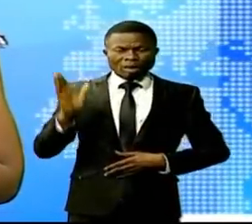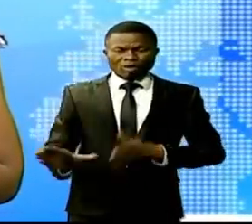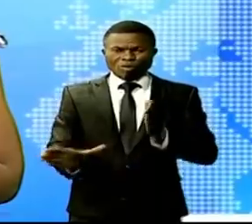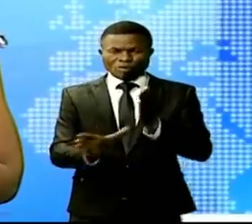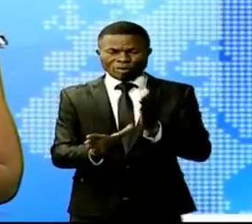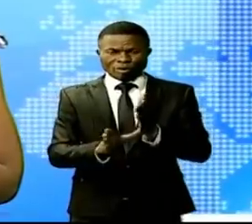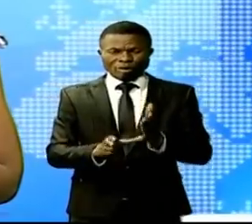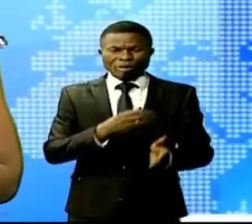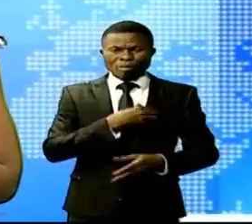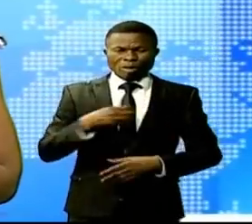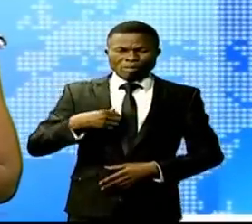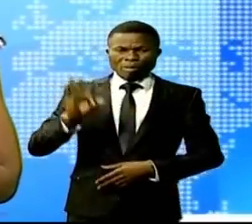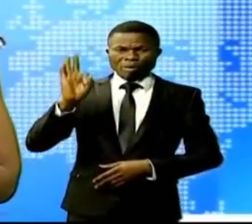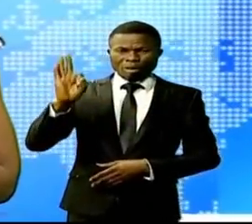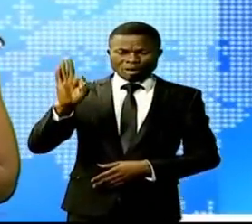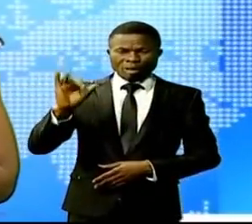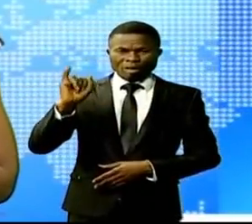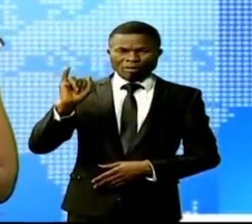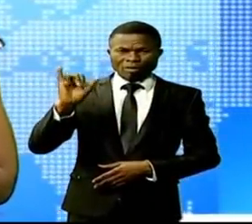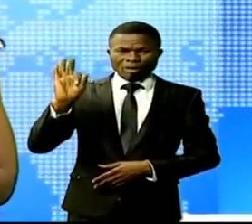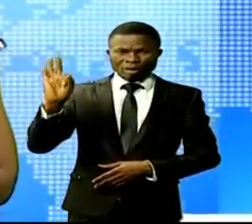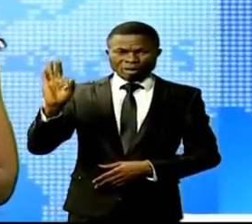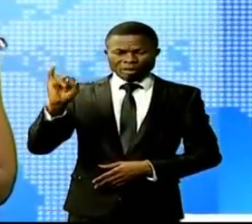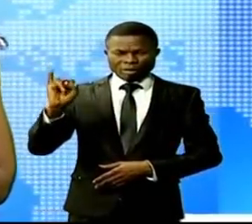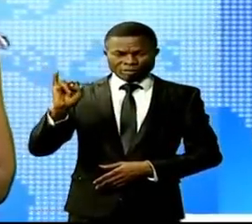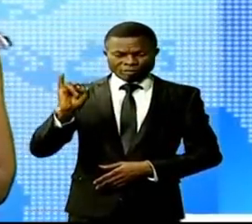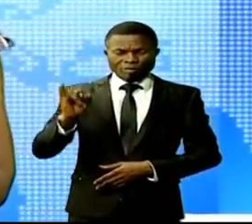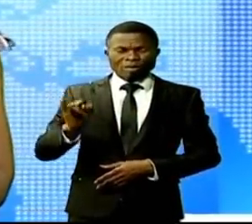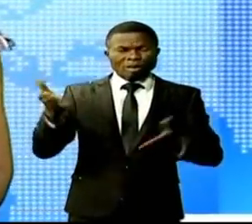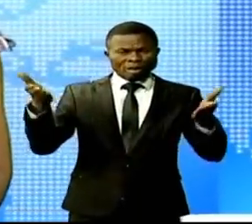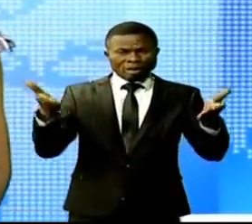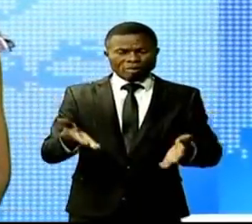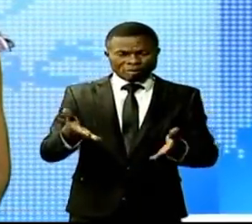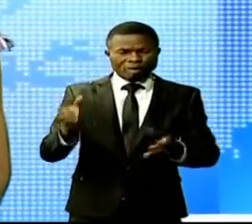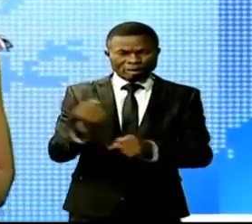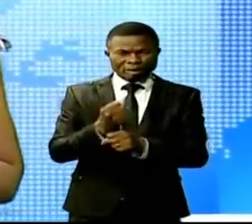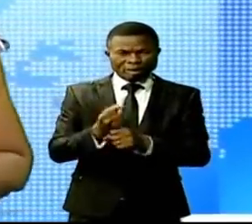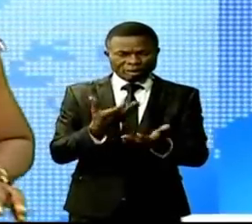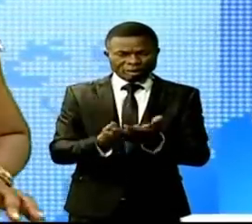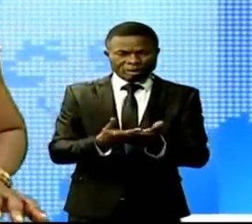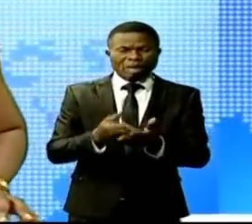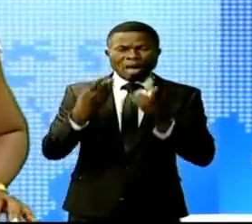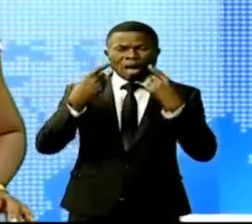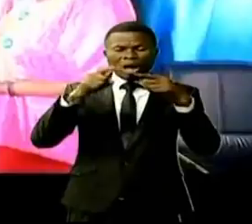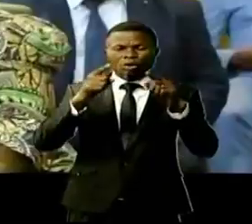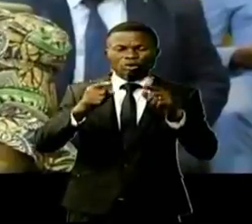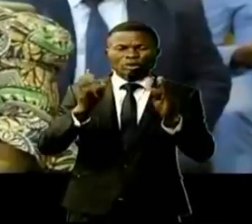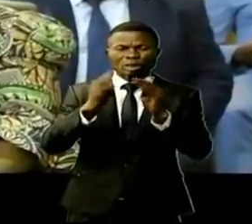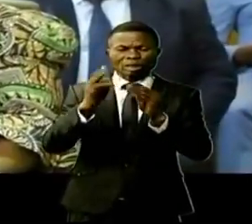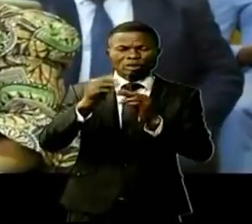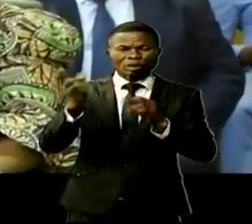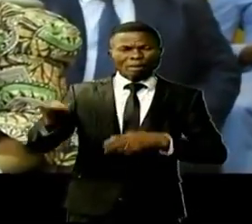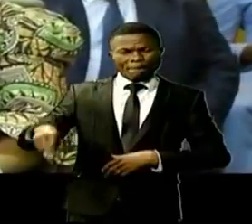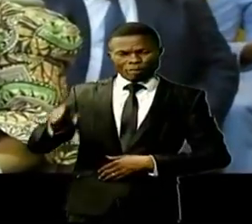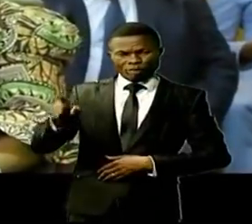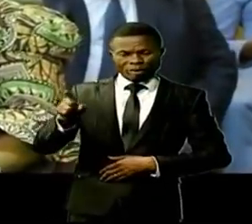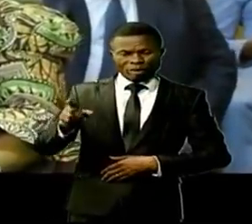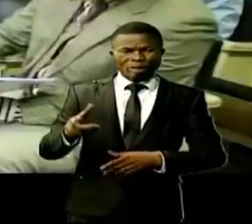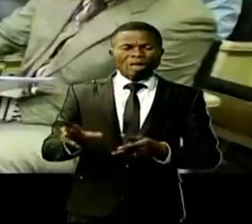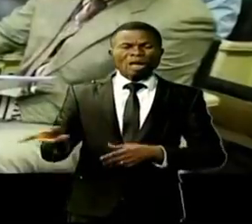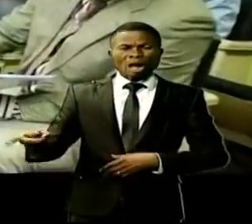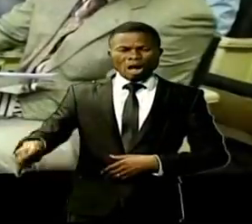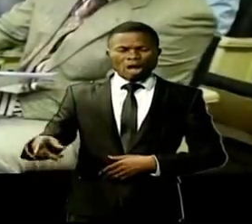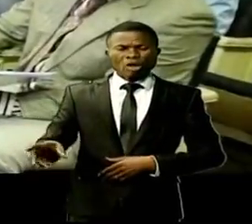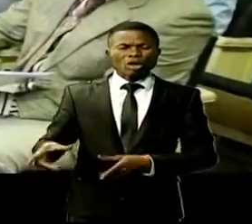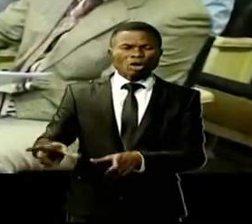intérim Fifi Masuka s'est livré à cet exercice à l'Assemblée provinciale. Intérimaire du Lualaba était face